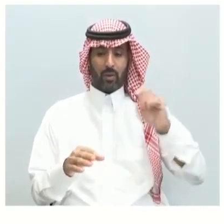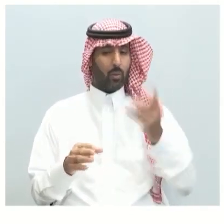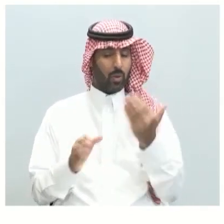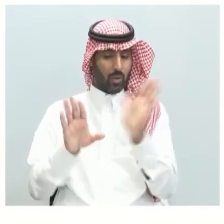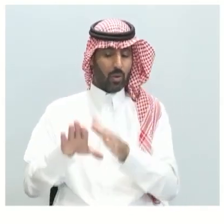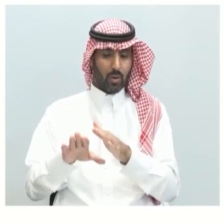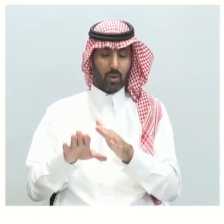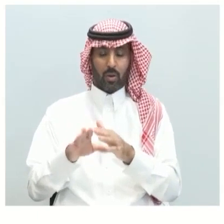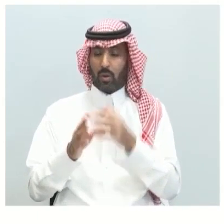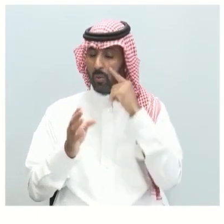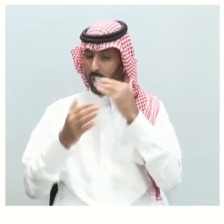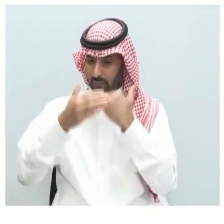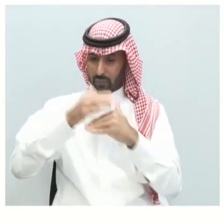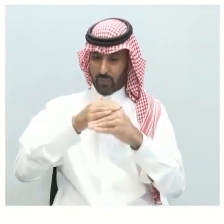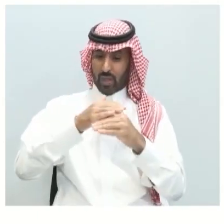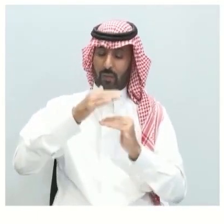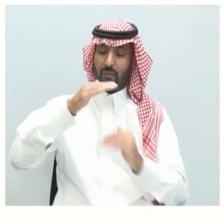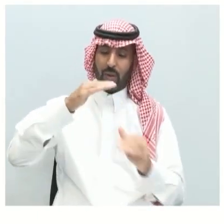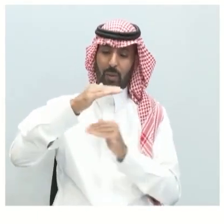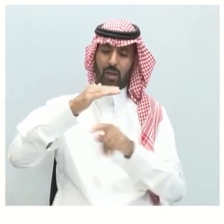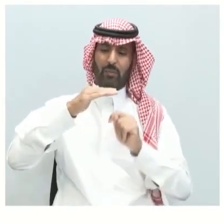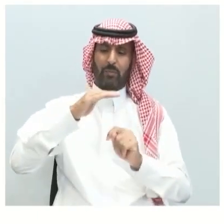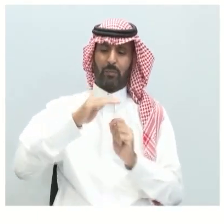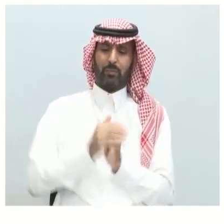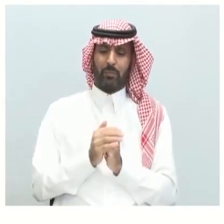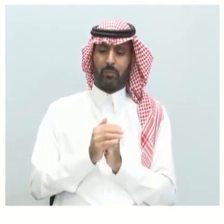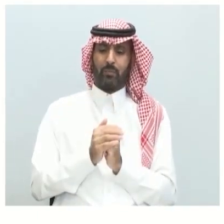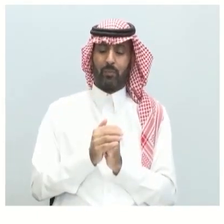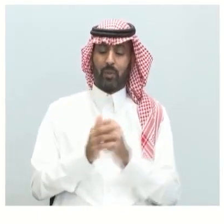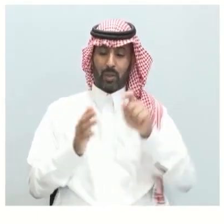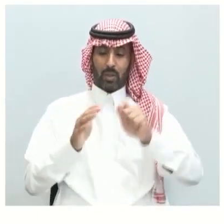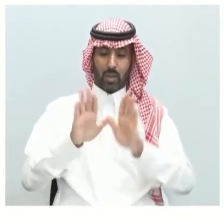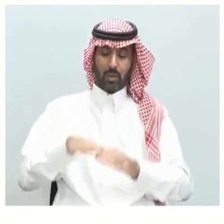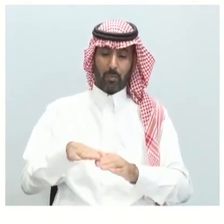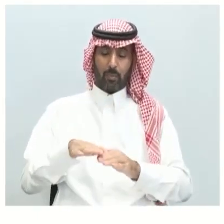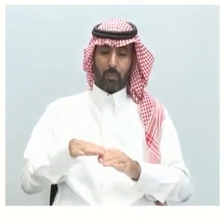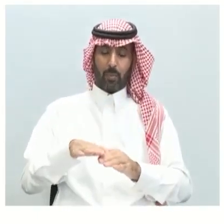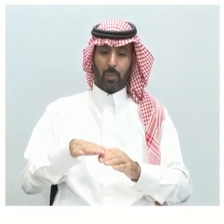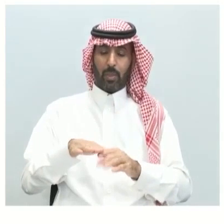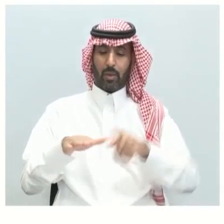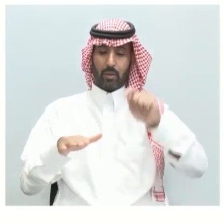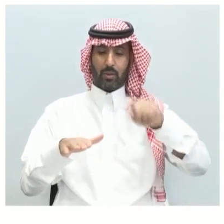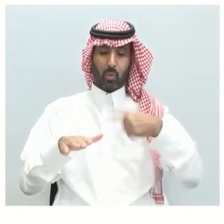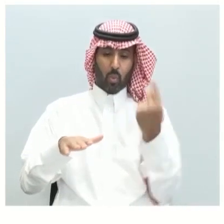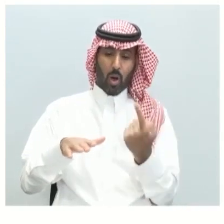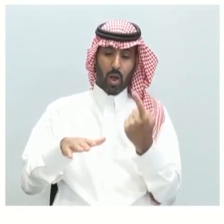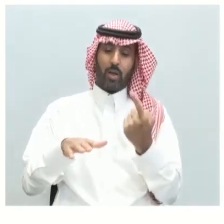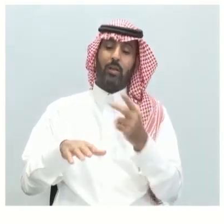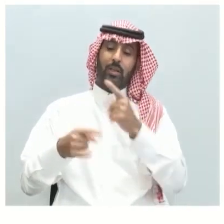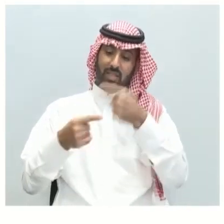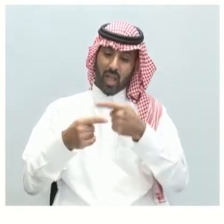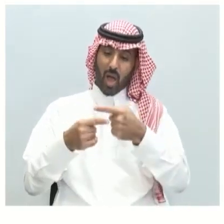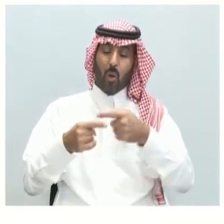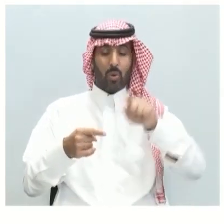اين موجوده في المقام لاحظ انها موجوده في المقام فاذا كانت ثابته سيكون التي 1 تساوي